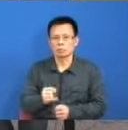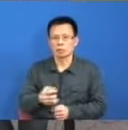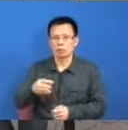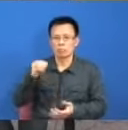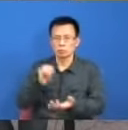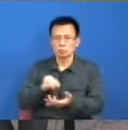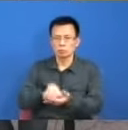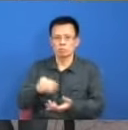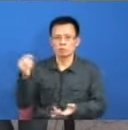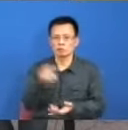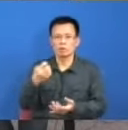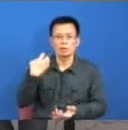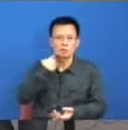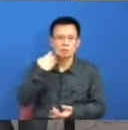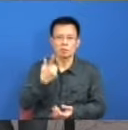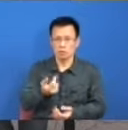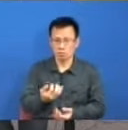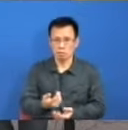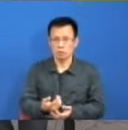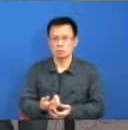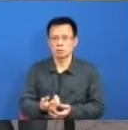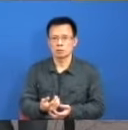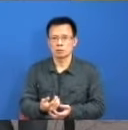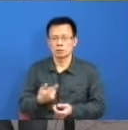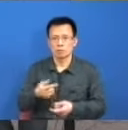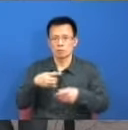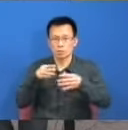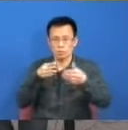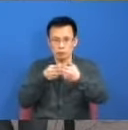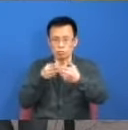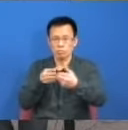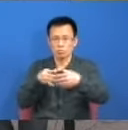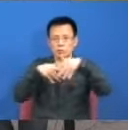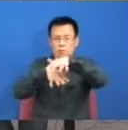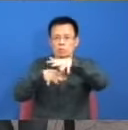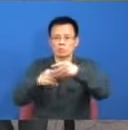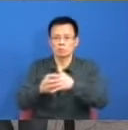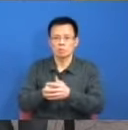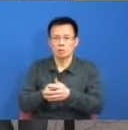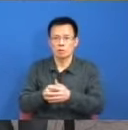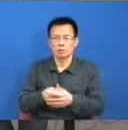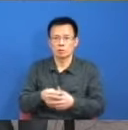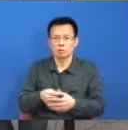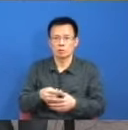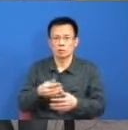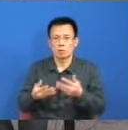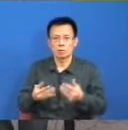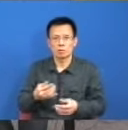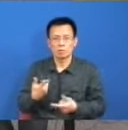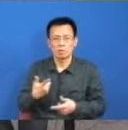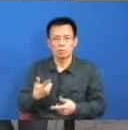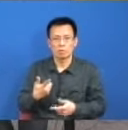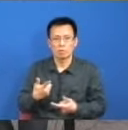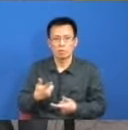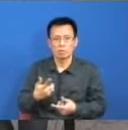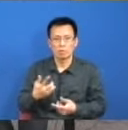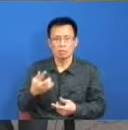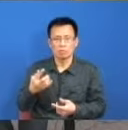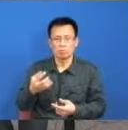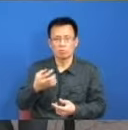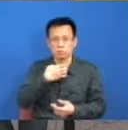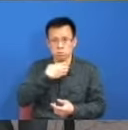哥上場咧，可能對好多嘅係搞呢個社會運動嘅人士嚟講咧，可能日子好難好難好難捱，真係嚇，會唔會真係